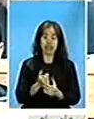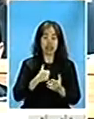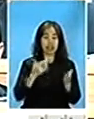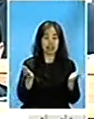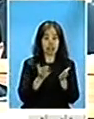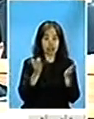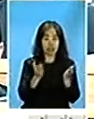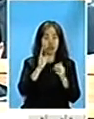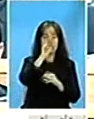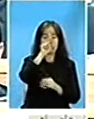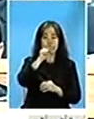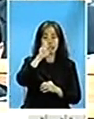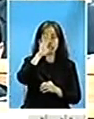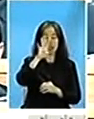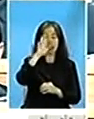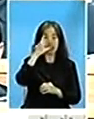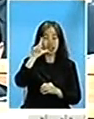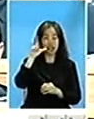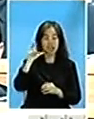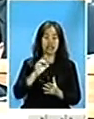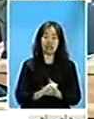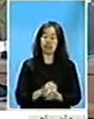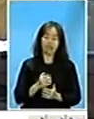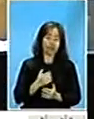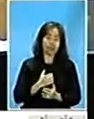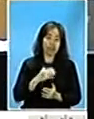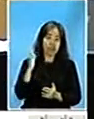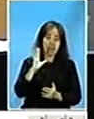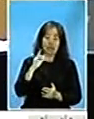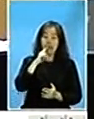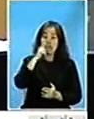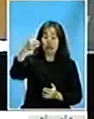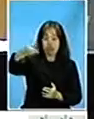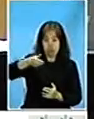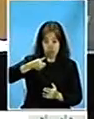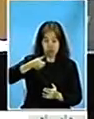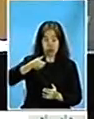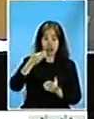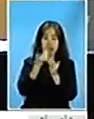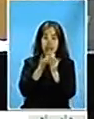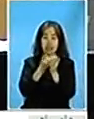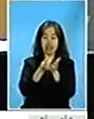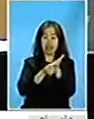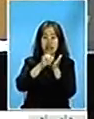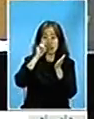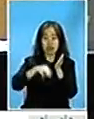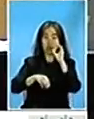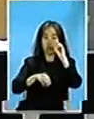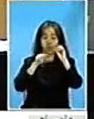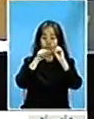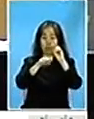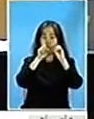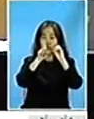น 2.4 ล้านล้านเน ี่ ย คืออย่างเงี้ย ครับ คือท่านเนี่ยขอตัดงบประมาณ